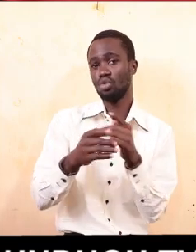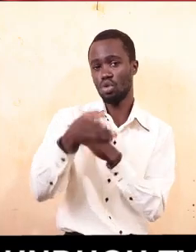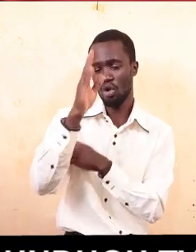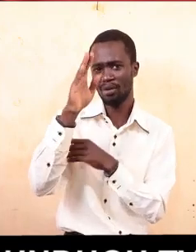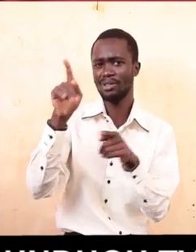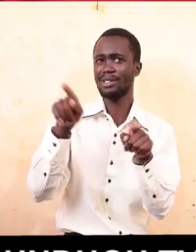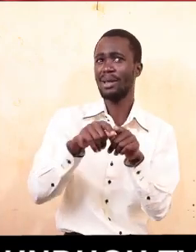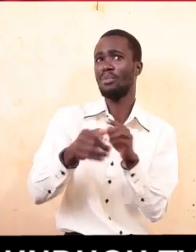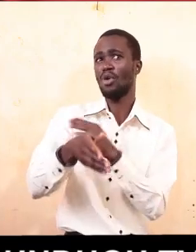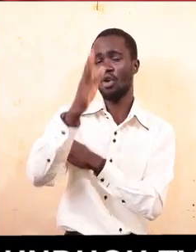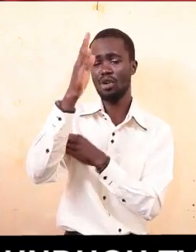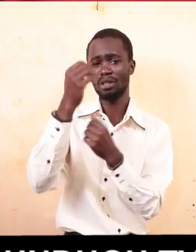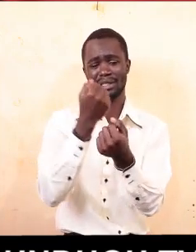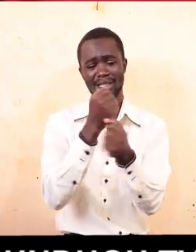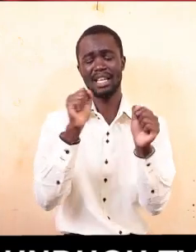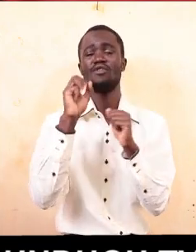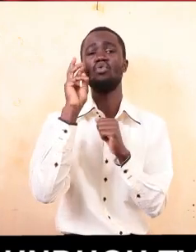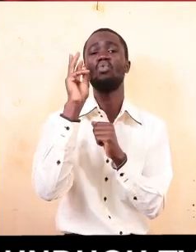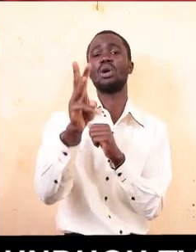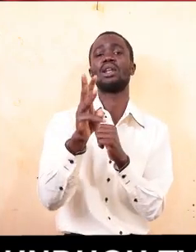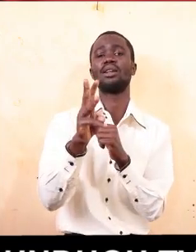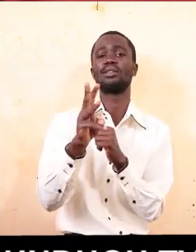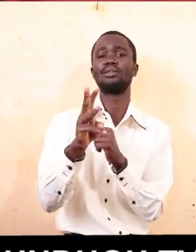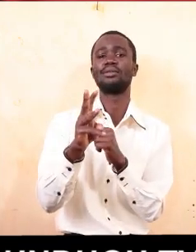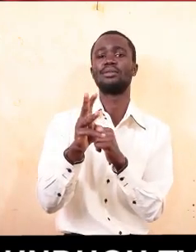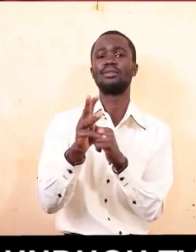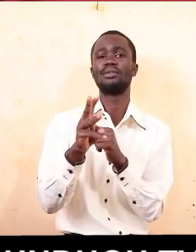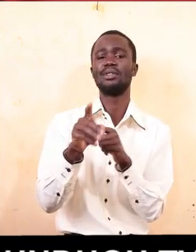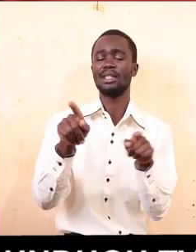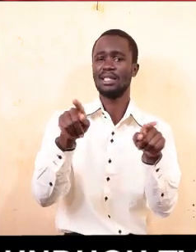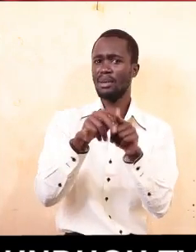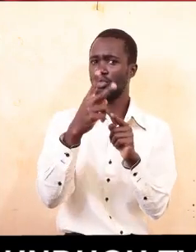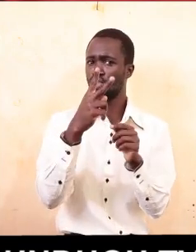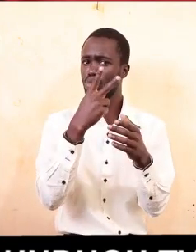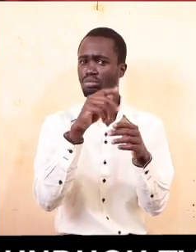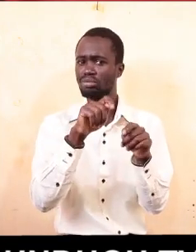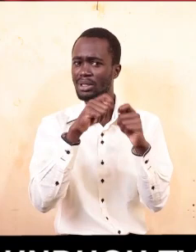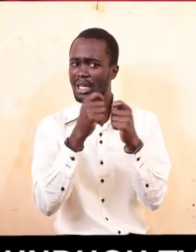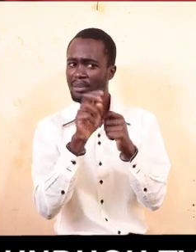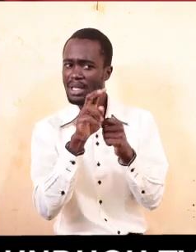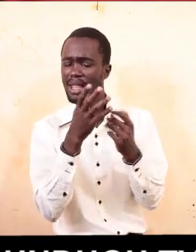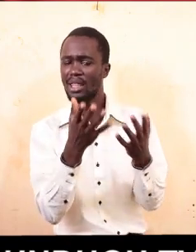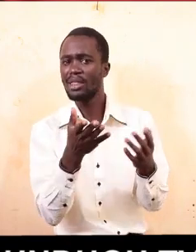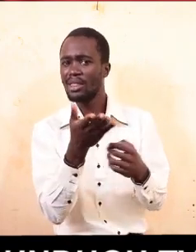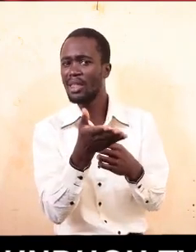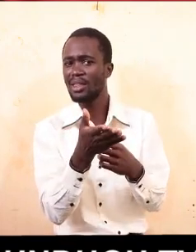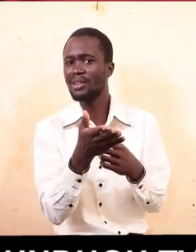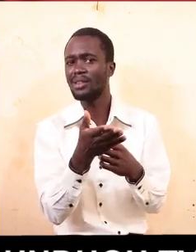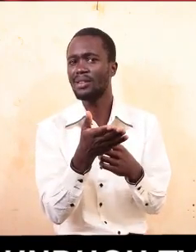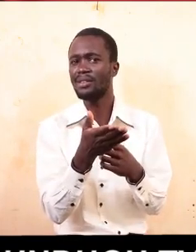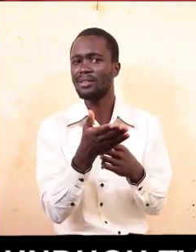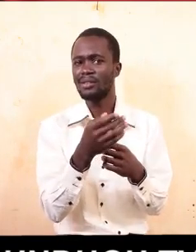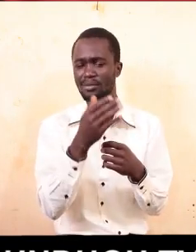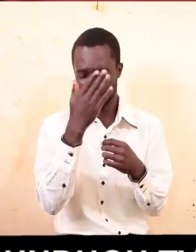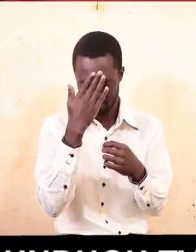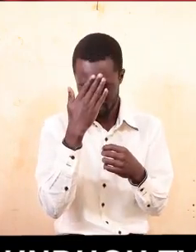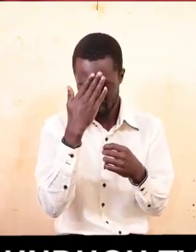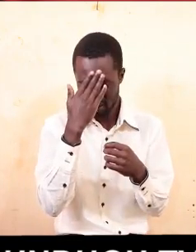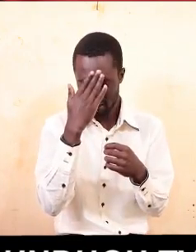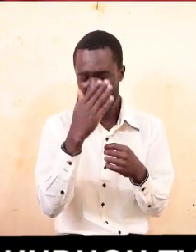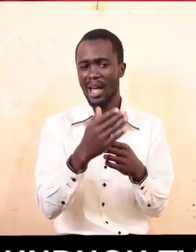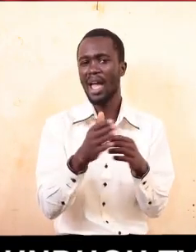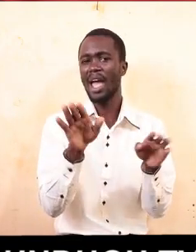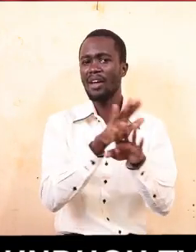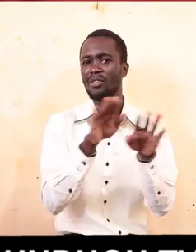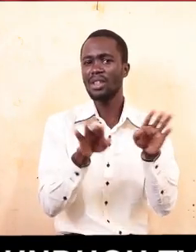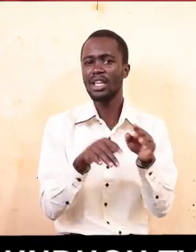Bwana atawaokoa. Walinyenyekea kwa sababu waliambiwa tutangazeni, wakatangaza.